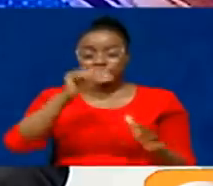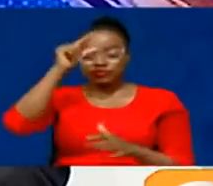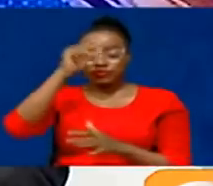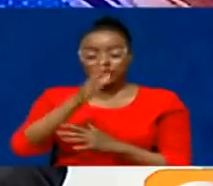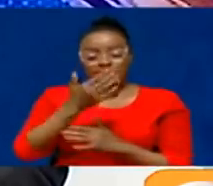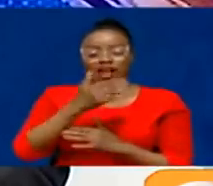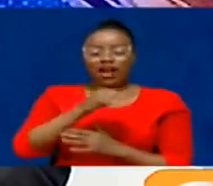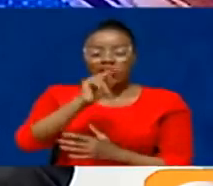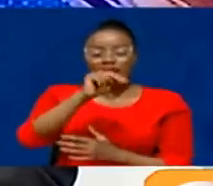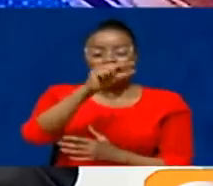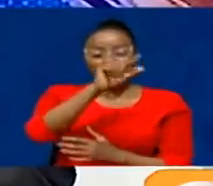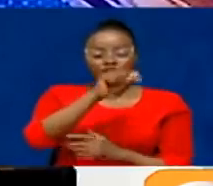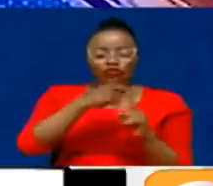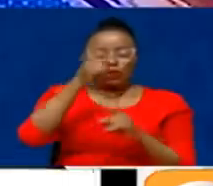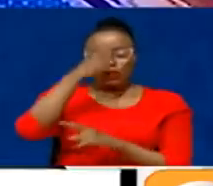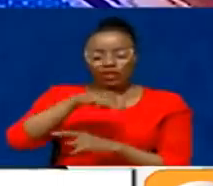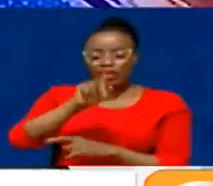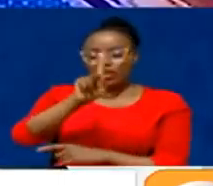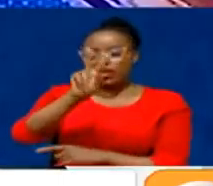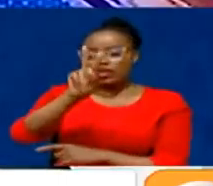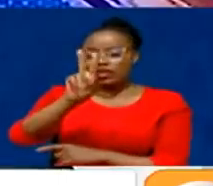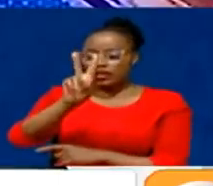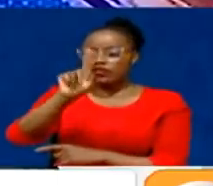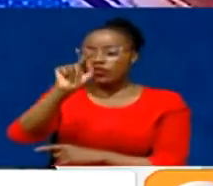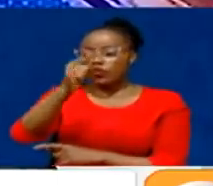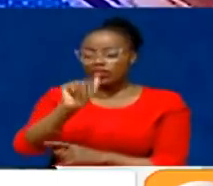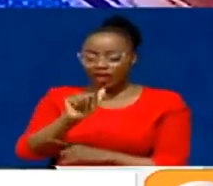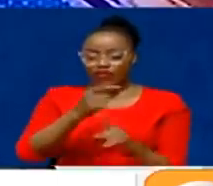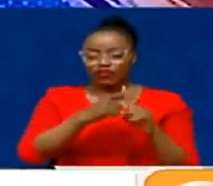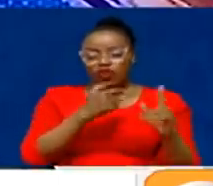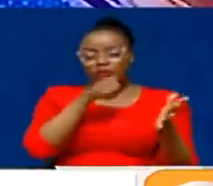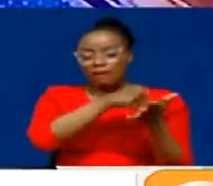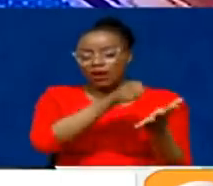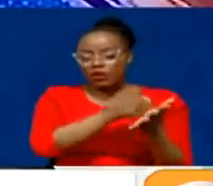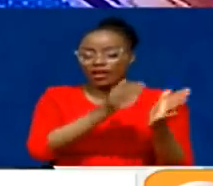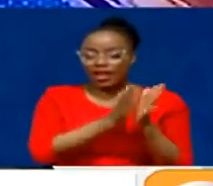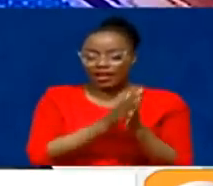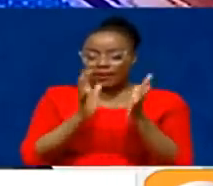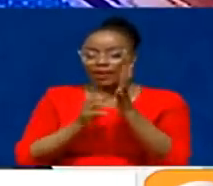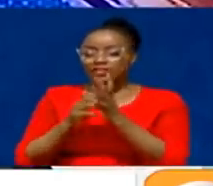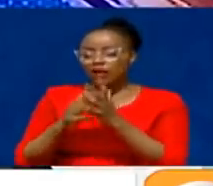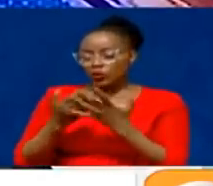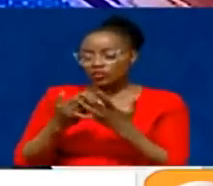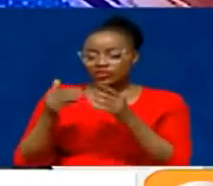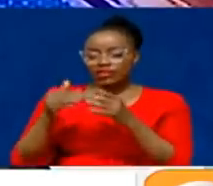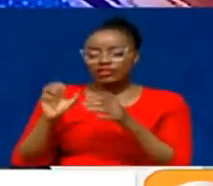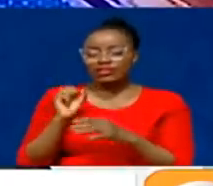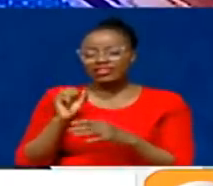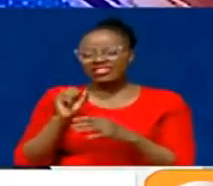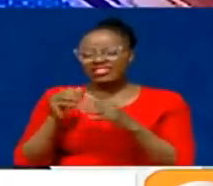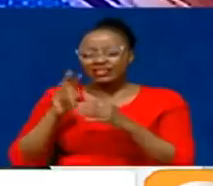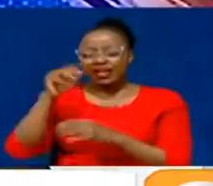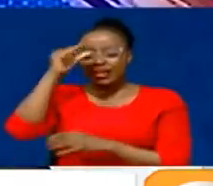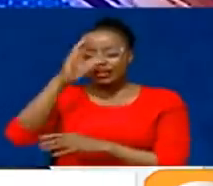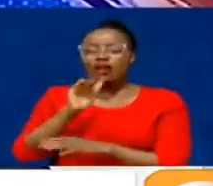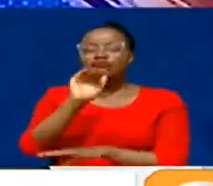Magavana Charity Ngilu wa Kitui, Kivutha Kibwana wa Makueni na Alfred Mutua wa Machakos wamewataka wenyeji wa Ukambani kumpigia kura kiongozi wa